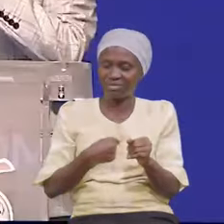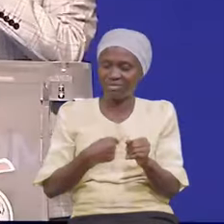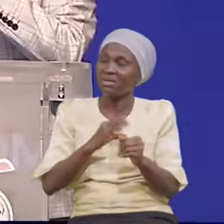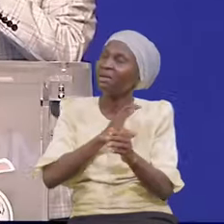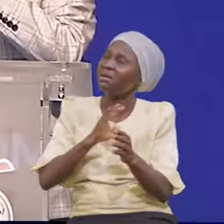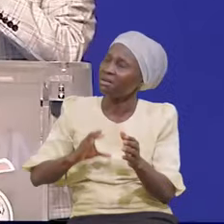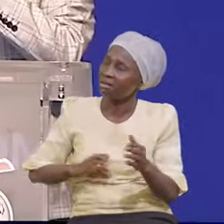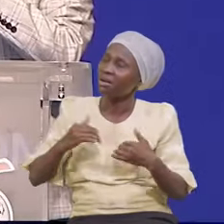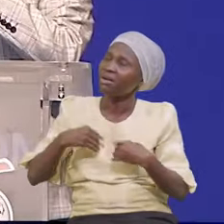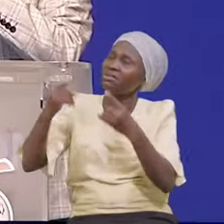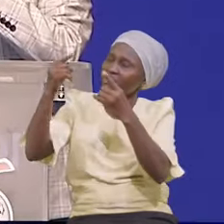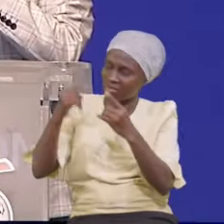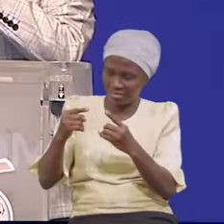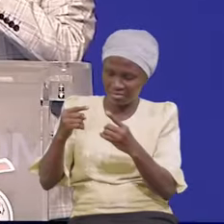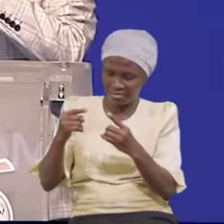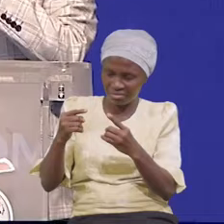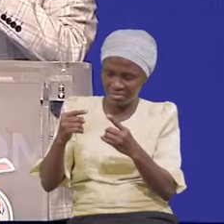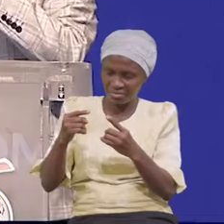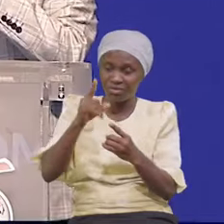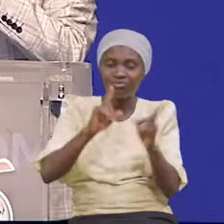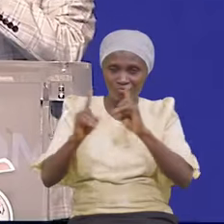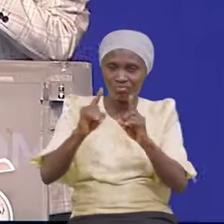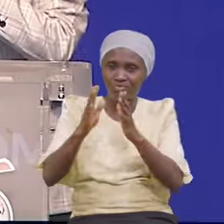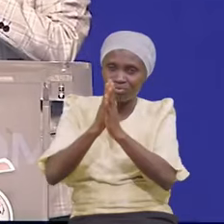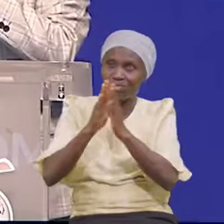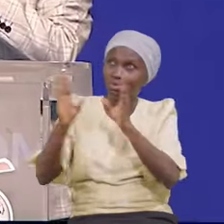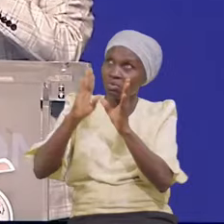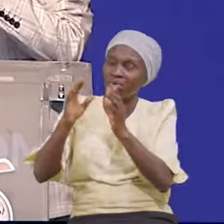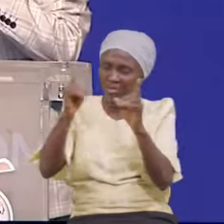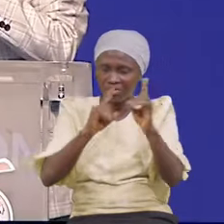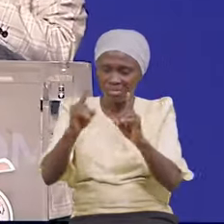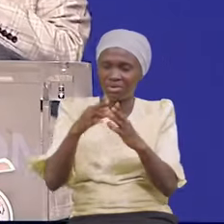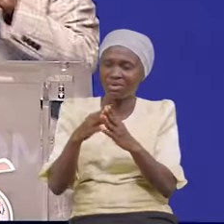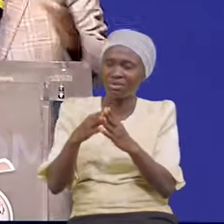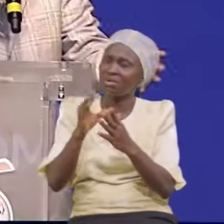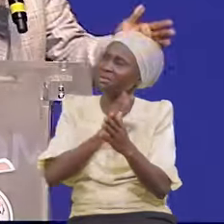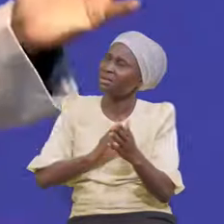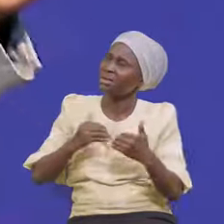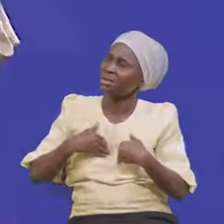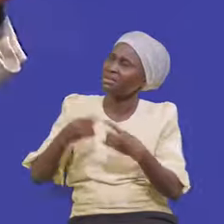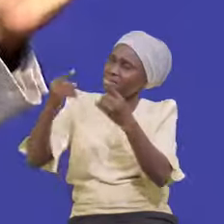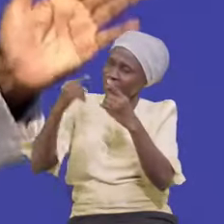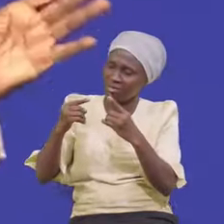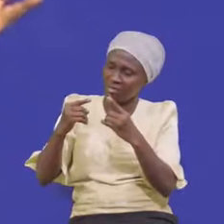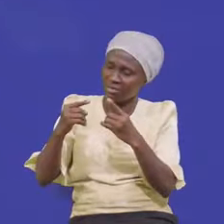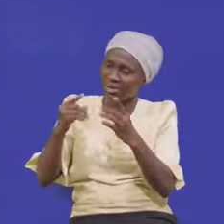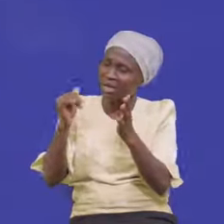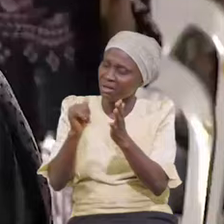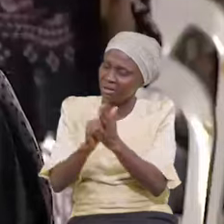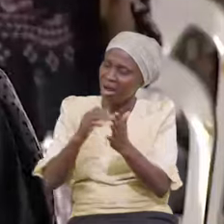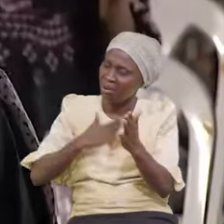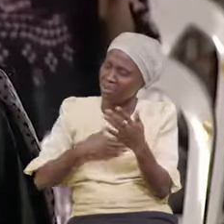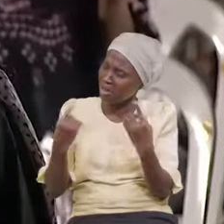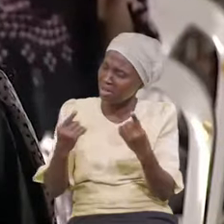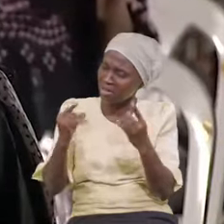Christ has come. క్రీస్తు వచ్చారు. Tell him. ఆయనతో చెప్పండి. Christ has come. క్రీస్తు వచ్చి ఉన్నారు. That my sins may